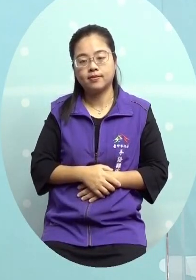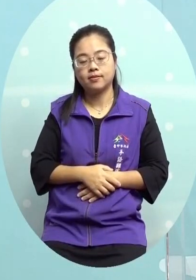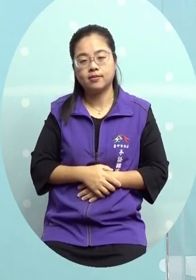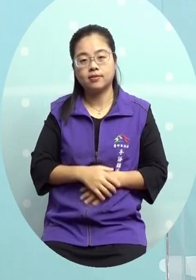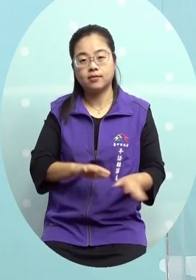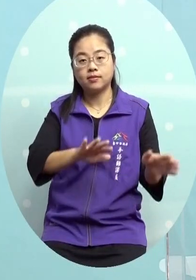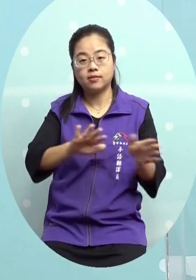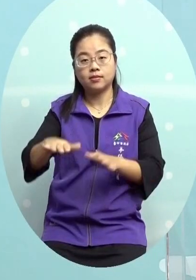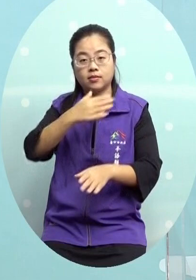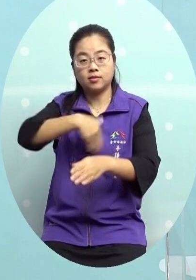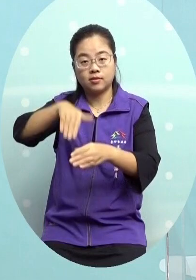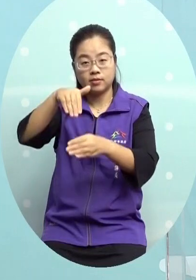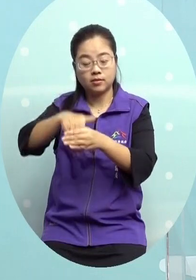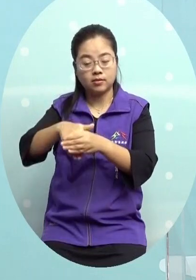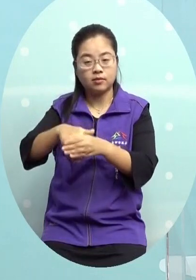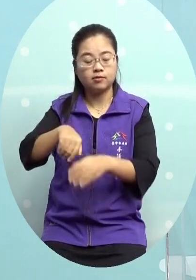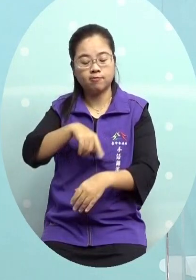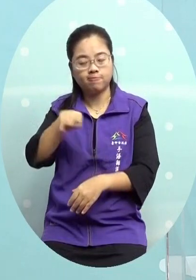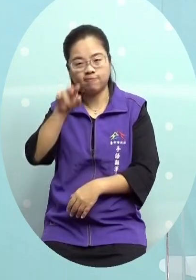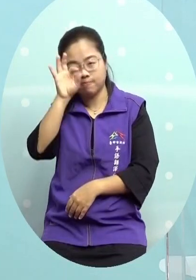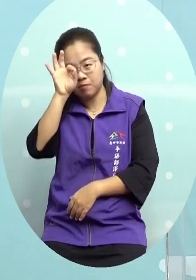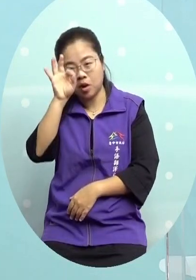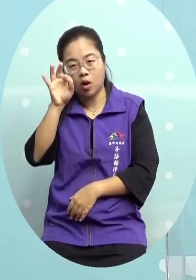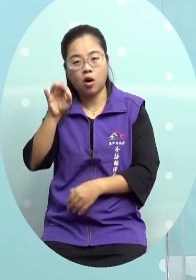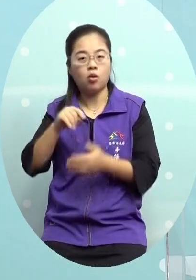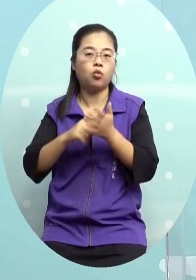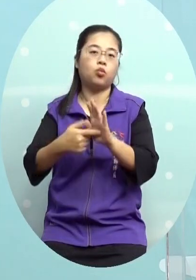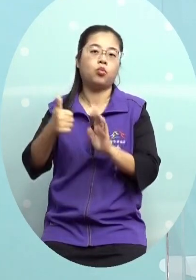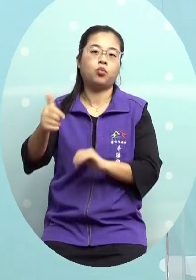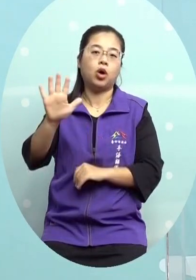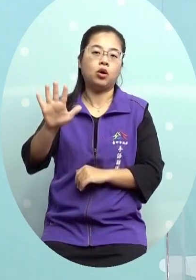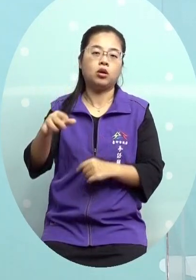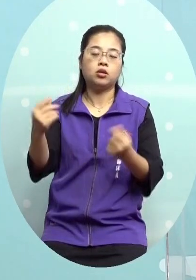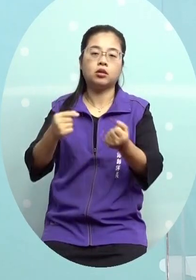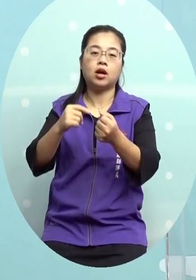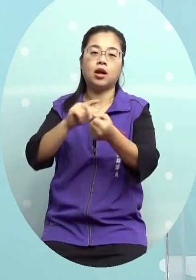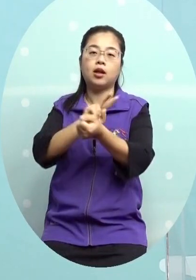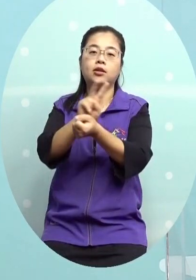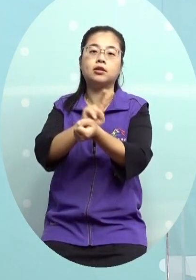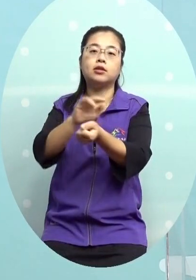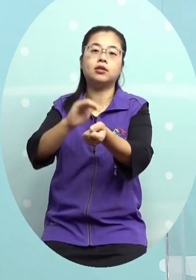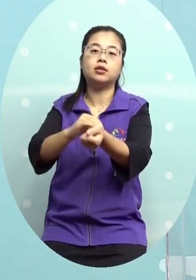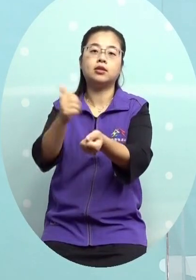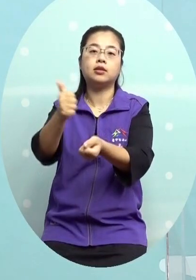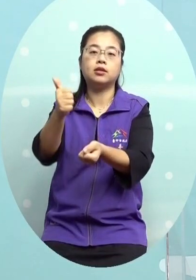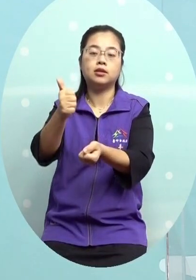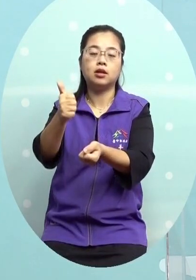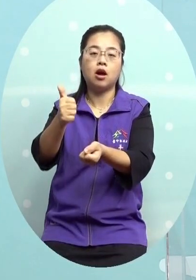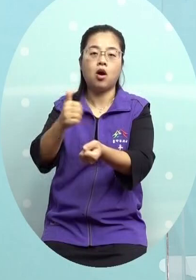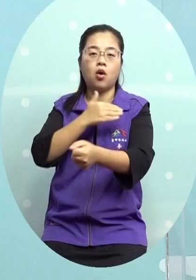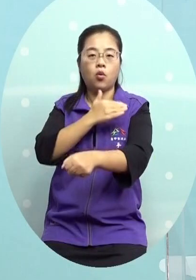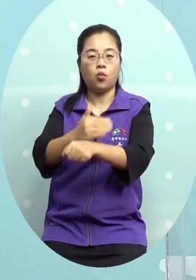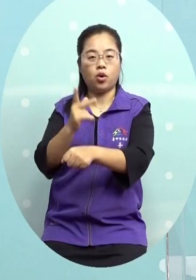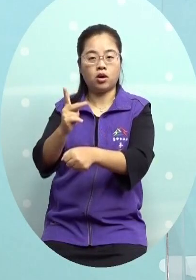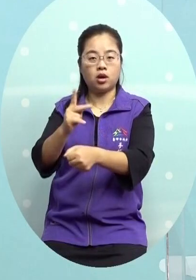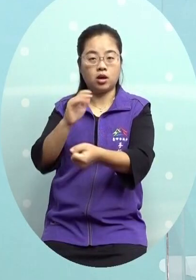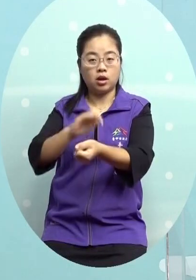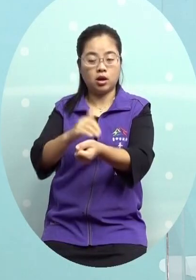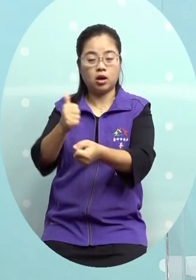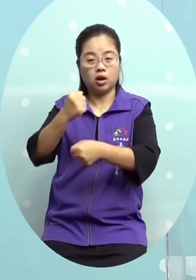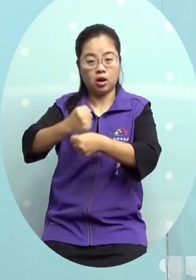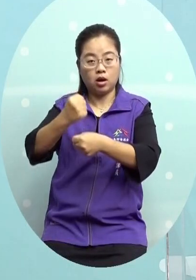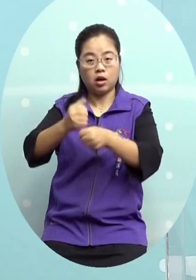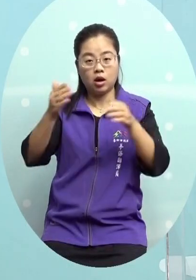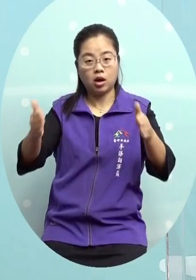他候选人身上呢，我倒是有看到几个优点。像我们的林静怡林医师，担任妇产科医师的期间